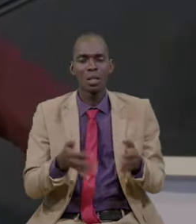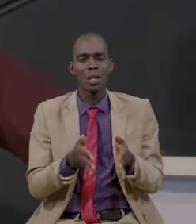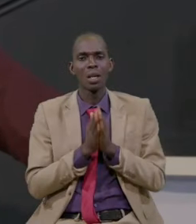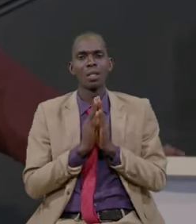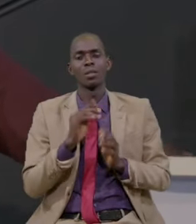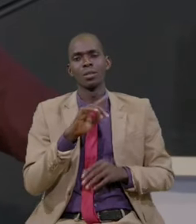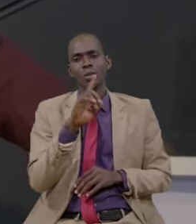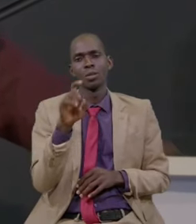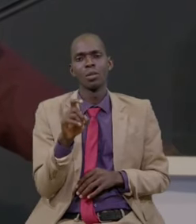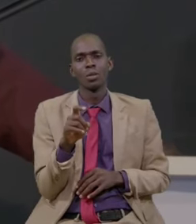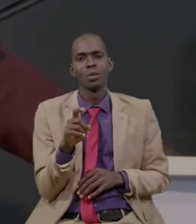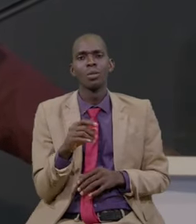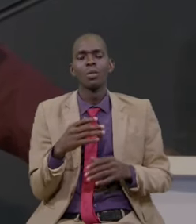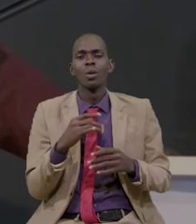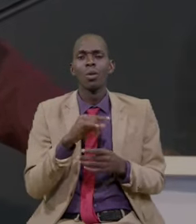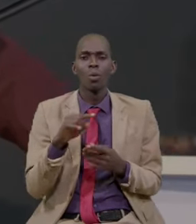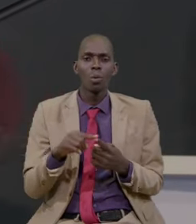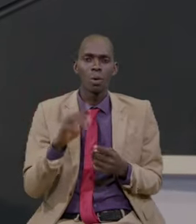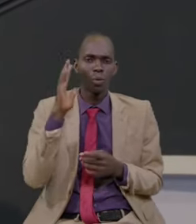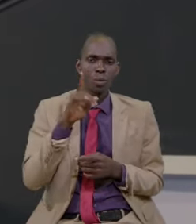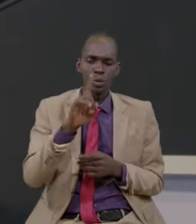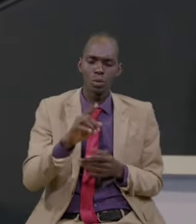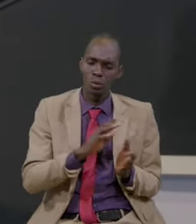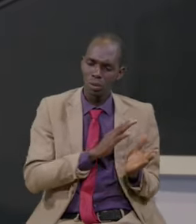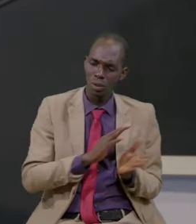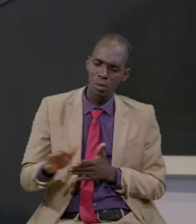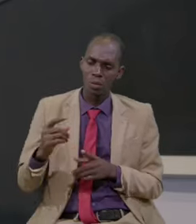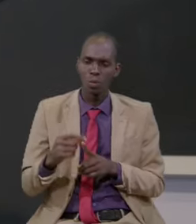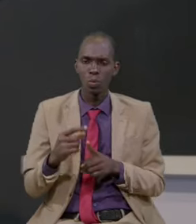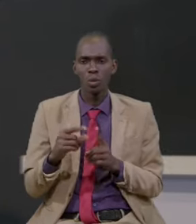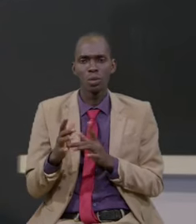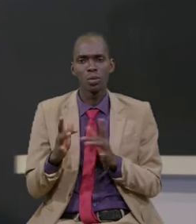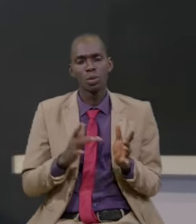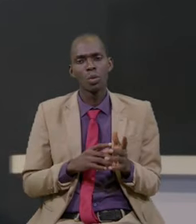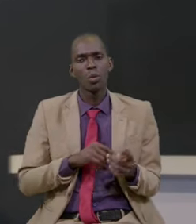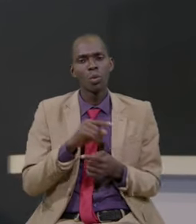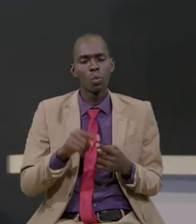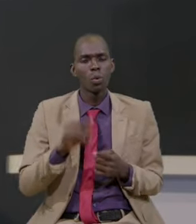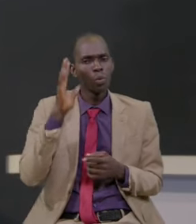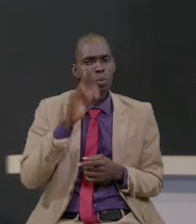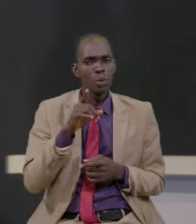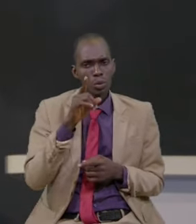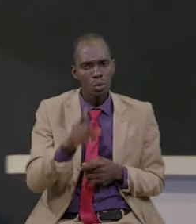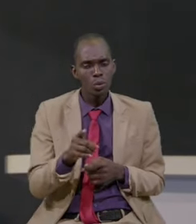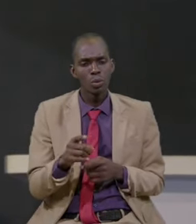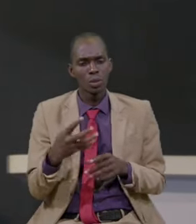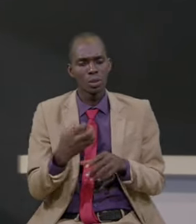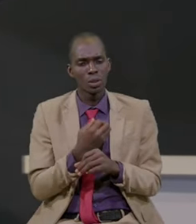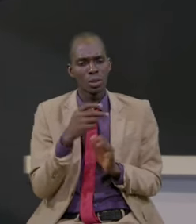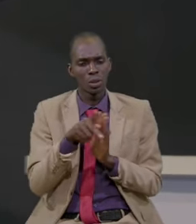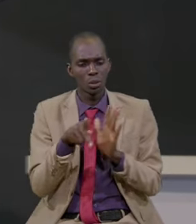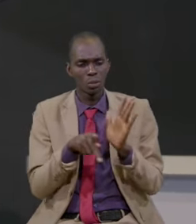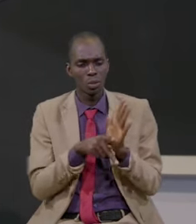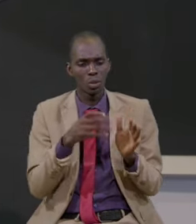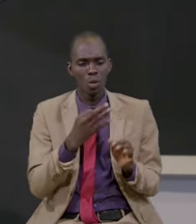tu veux rejeter les paroles de Christ? Quand est-ce que tu veux prendre les principes de la